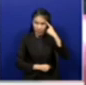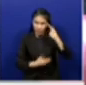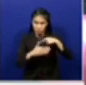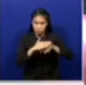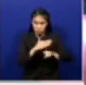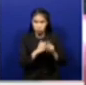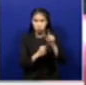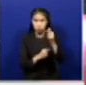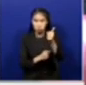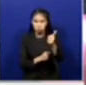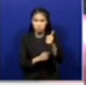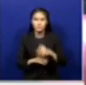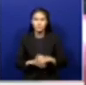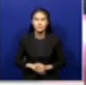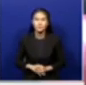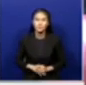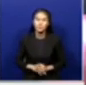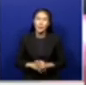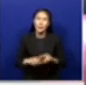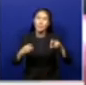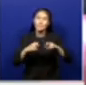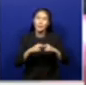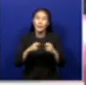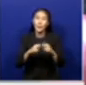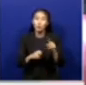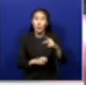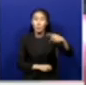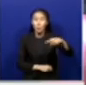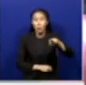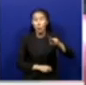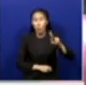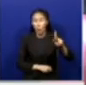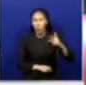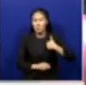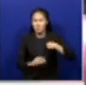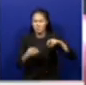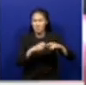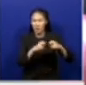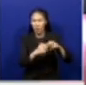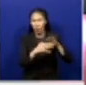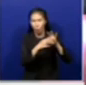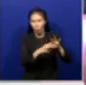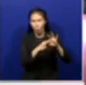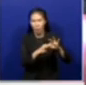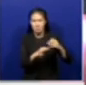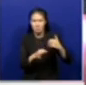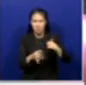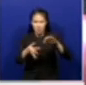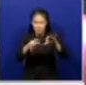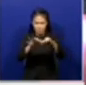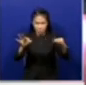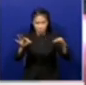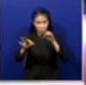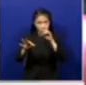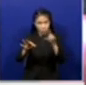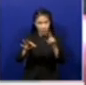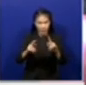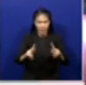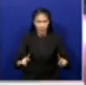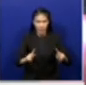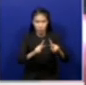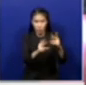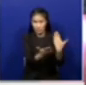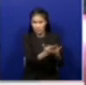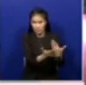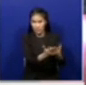ชกำหนดยังมีปัญหาอีกจุดหนึ่งที่น่าเป็นห่วงก็คือในพระราชกำหนดนั้นเขียนไว้ว่ากระทรวงการคลังจะ